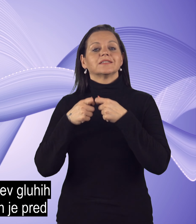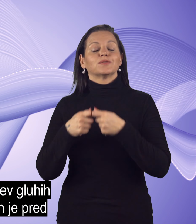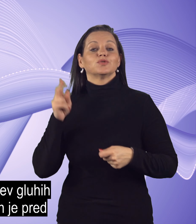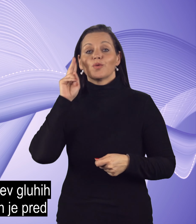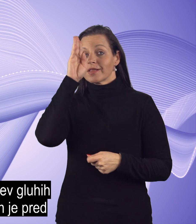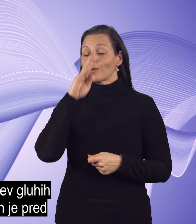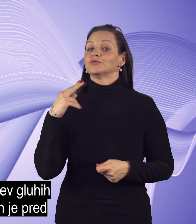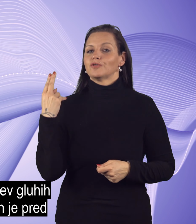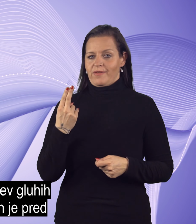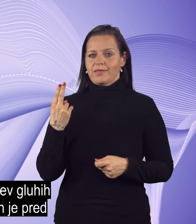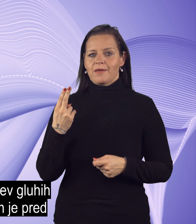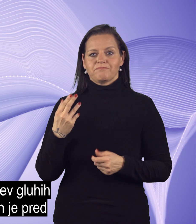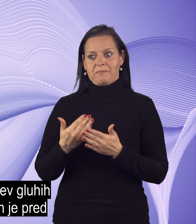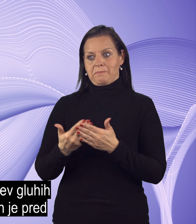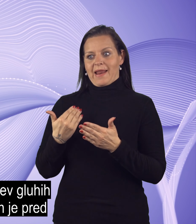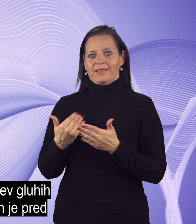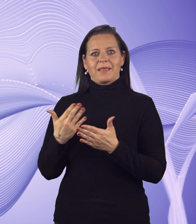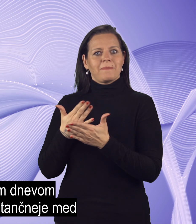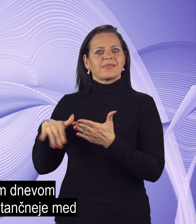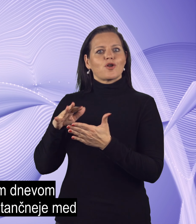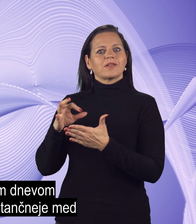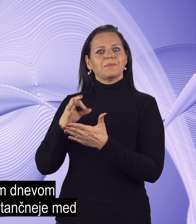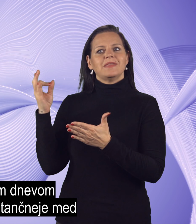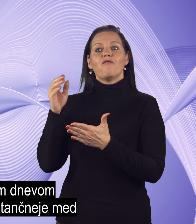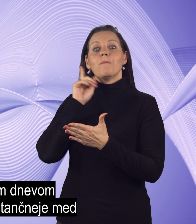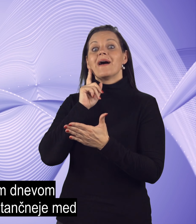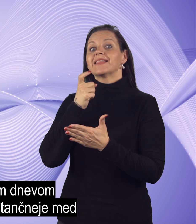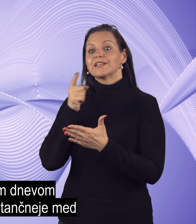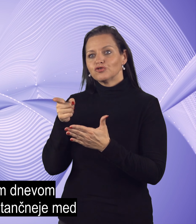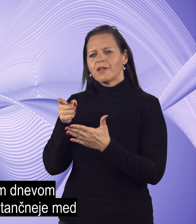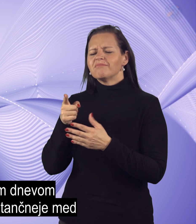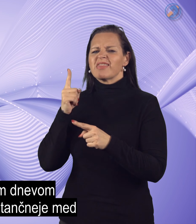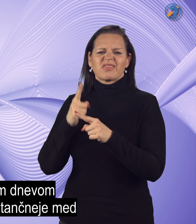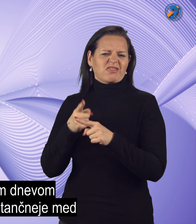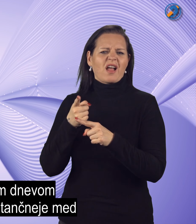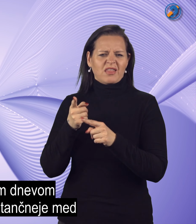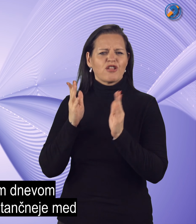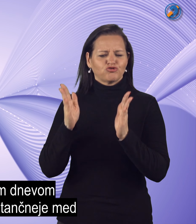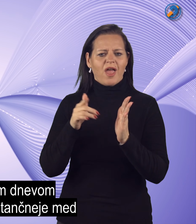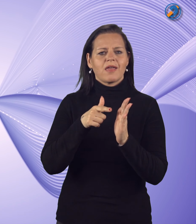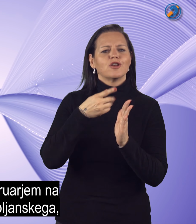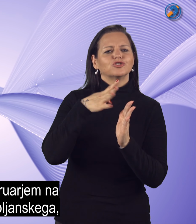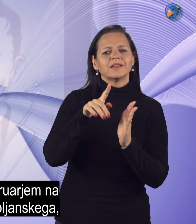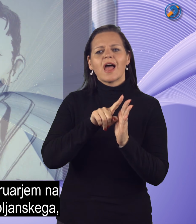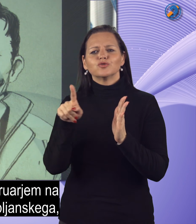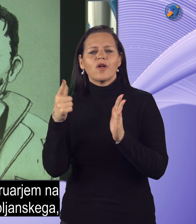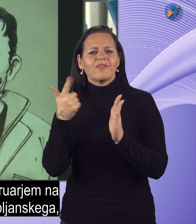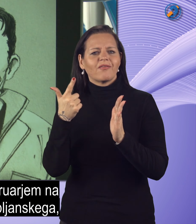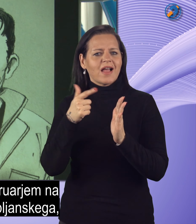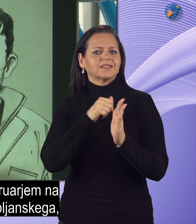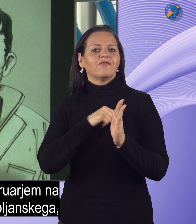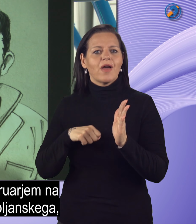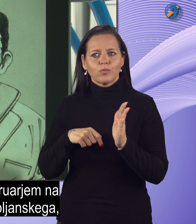Zveza društev gluhih in naglušnih je pred Mednarodnim dnevom materinščine, natančneje med 14.